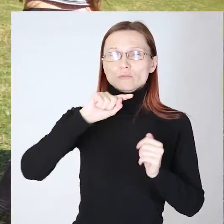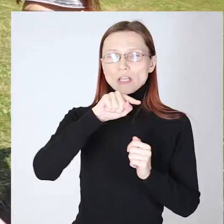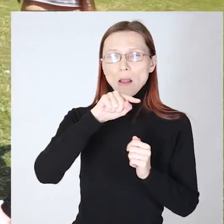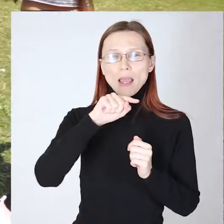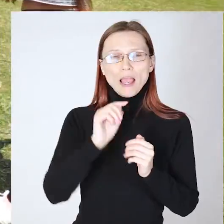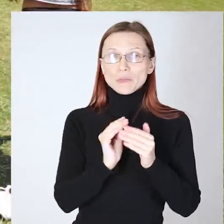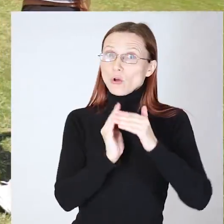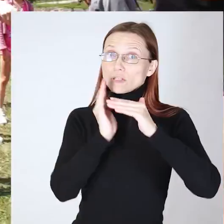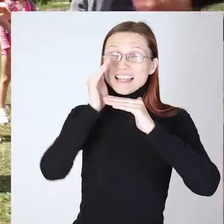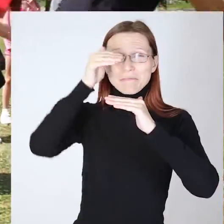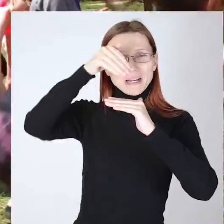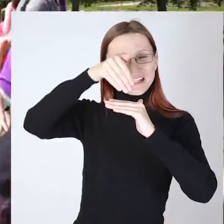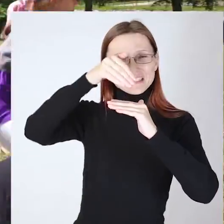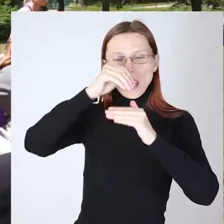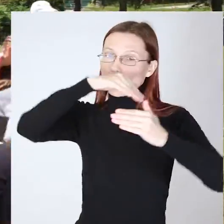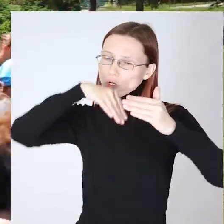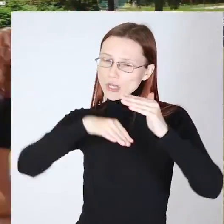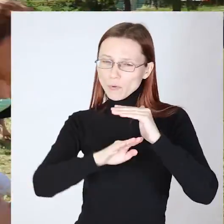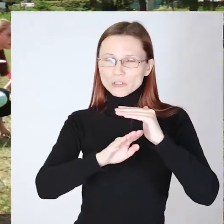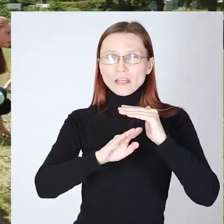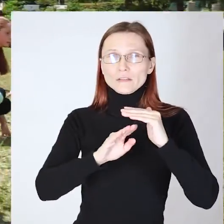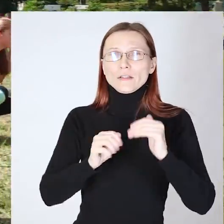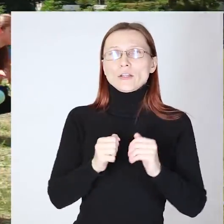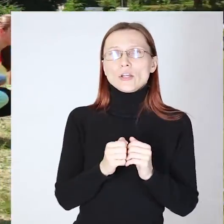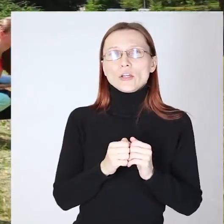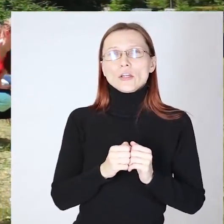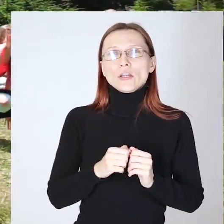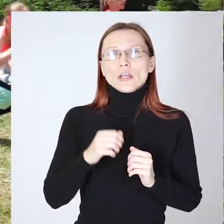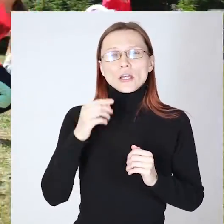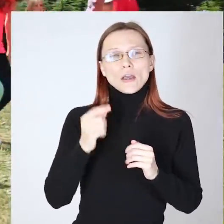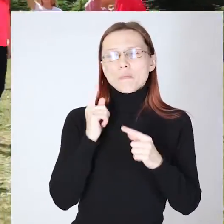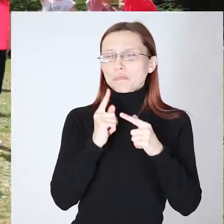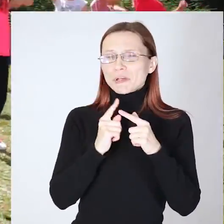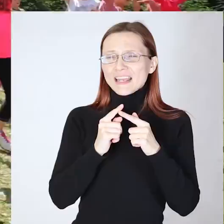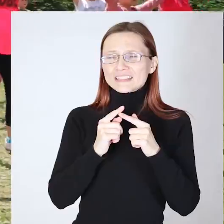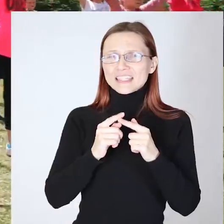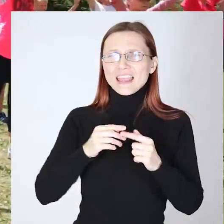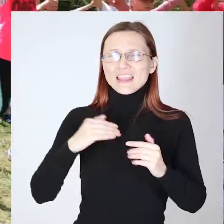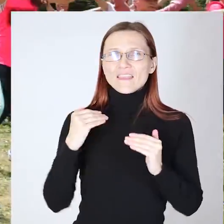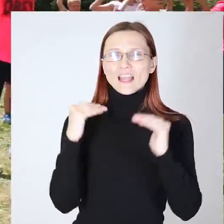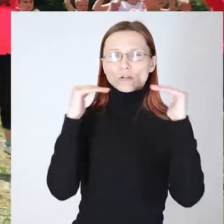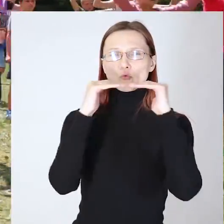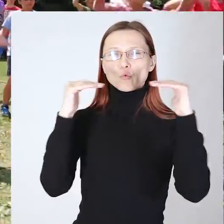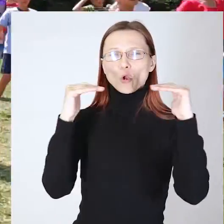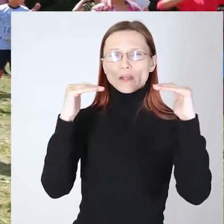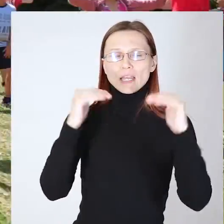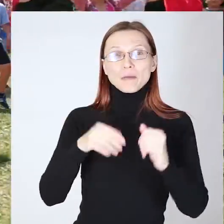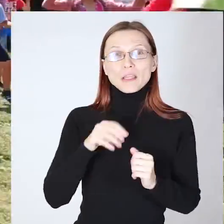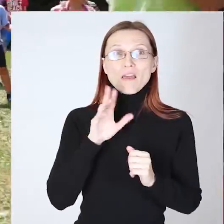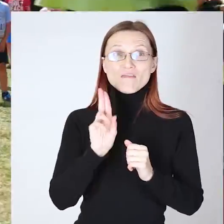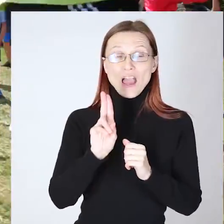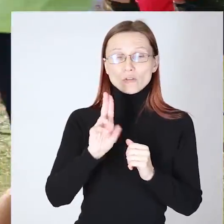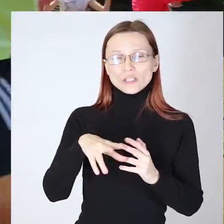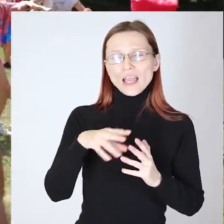nepreliezli, hej, alebo nepodliezli. Hej. Aby proste odišli skutočne obohatení tým, čo